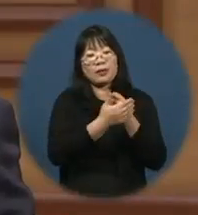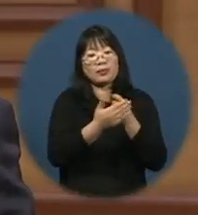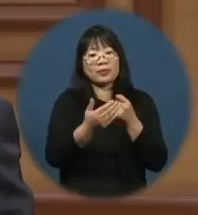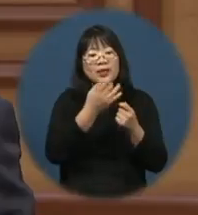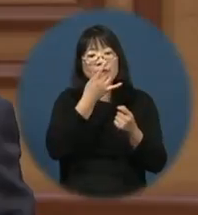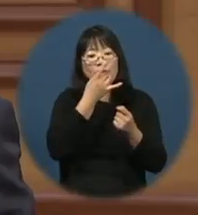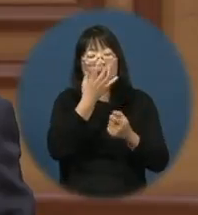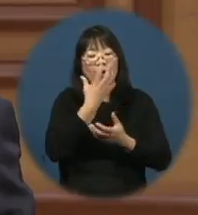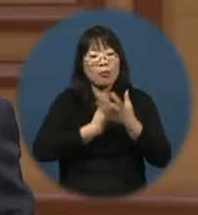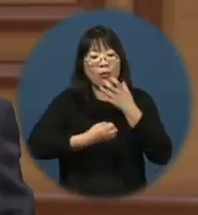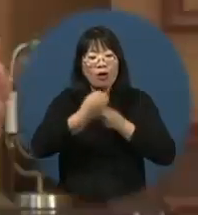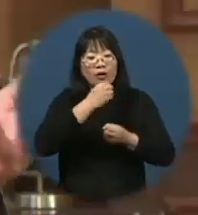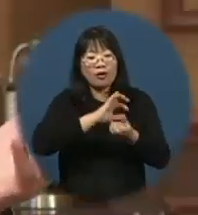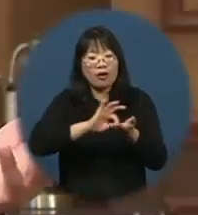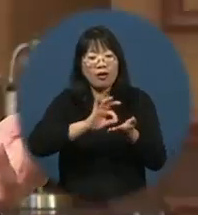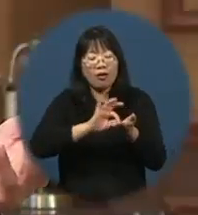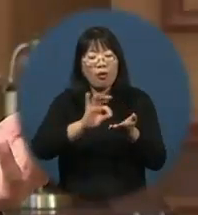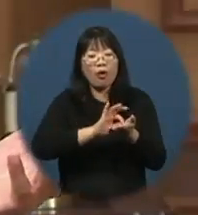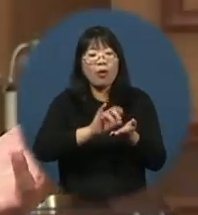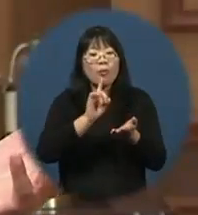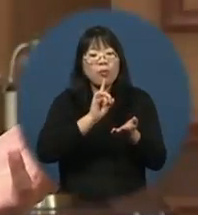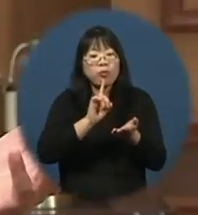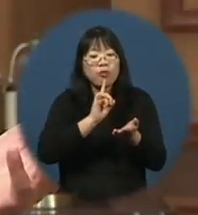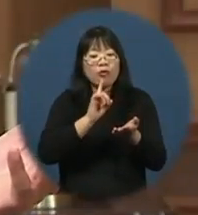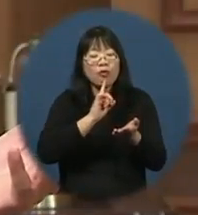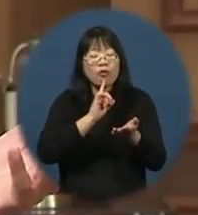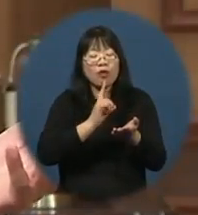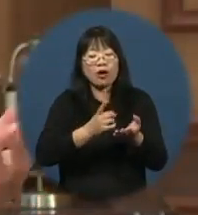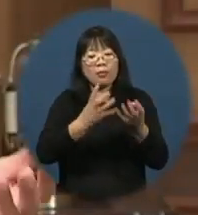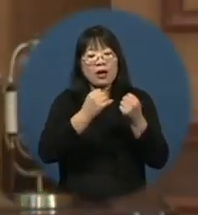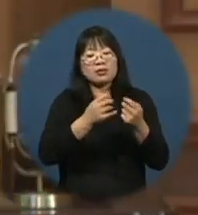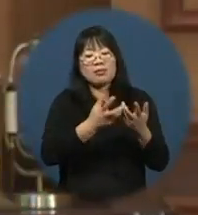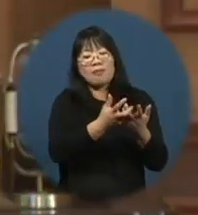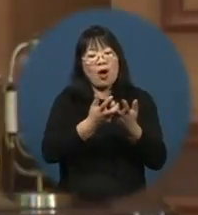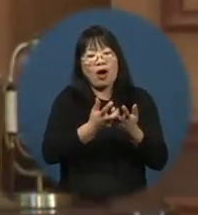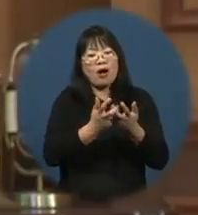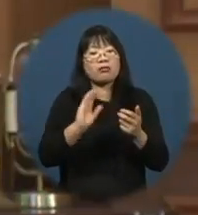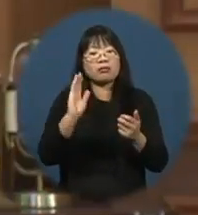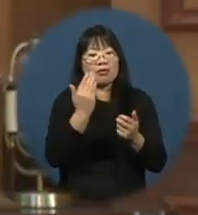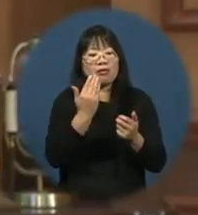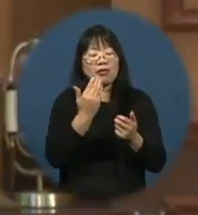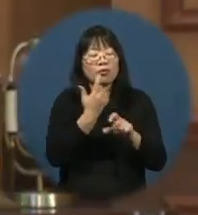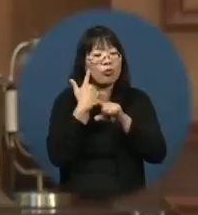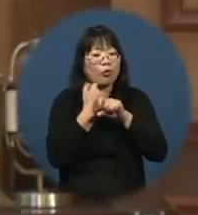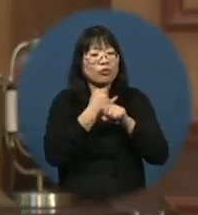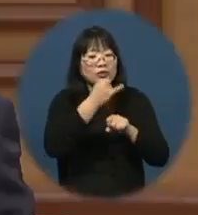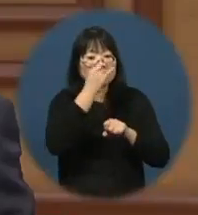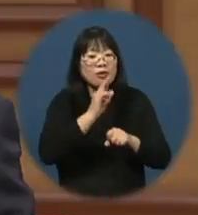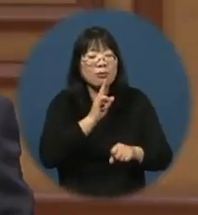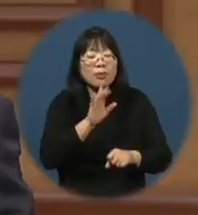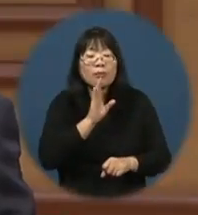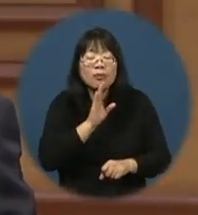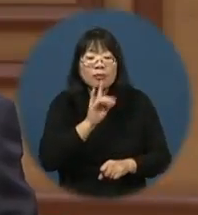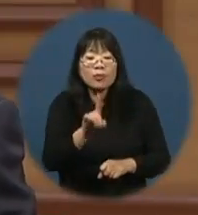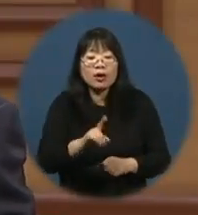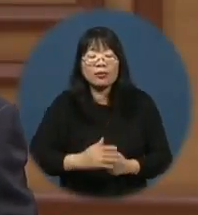곡물의 소비량은 또 굉장히 그 팽창하게 되고 뭐 이런 연구도 있더라고요.